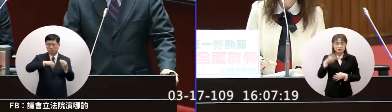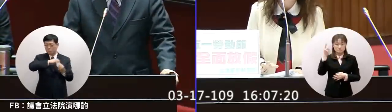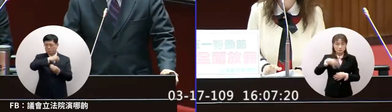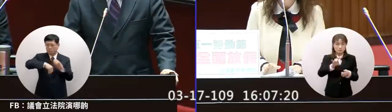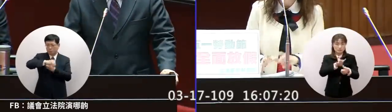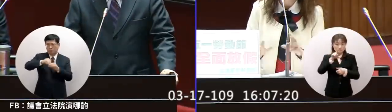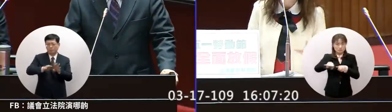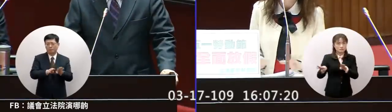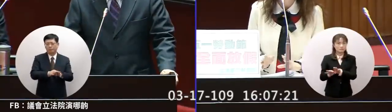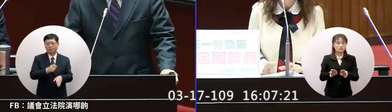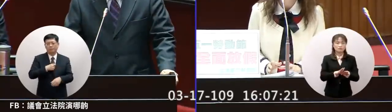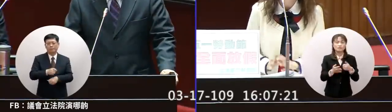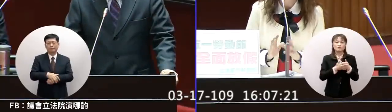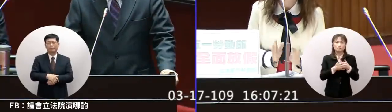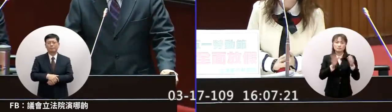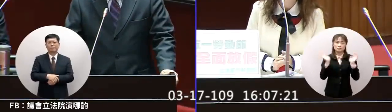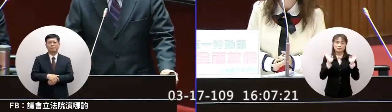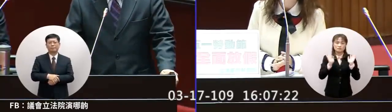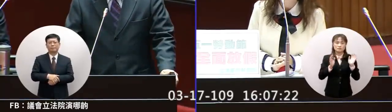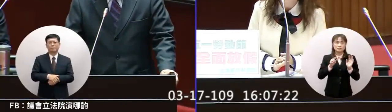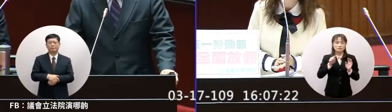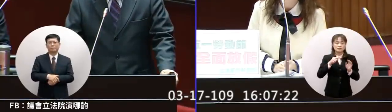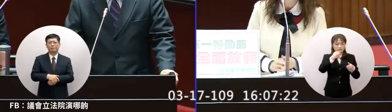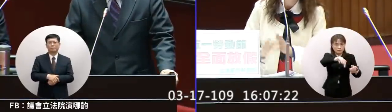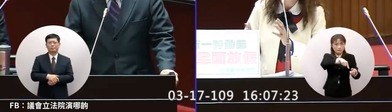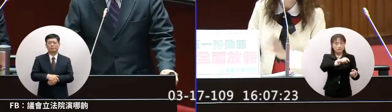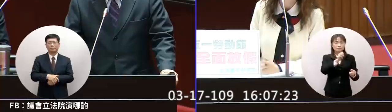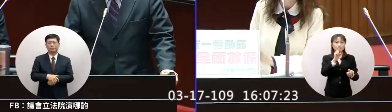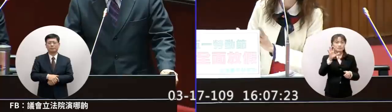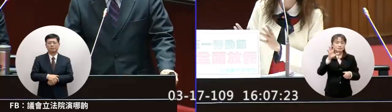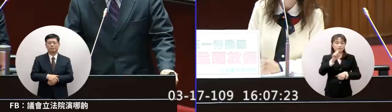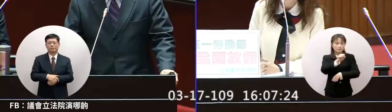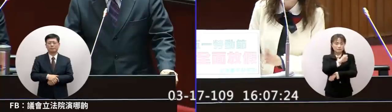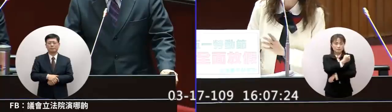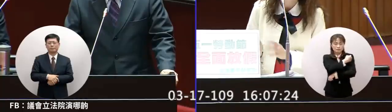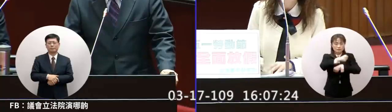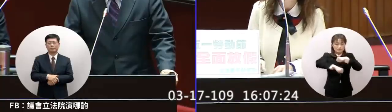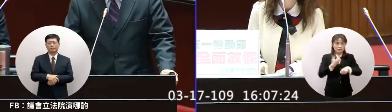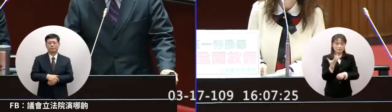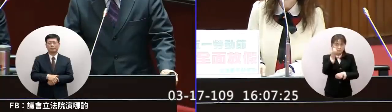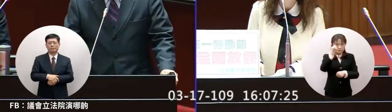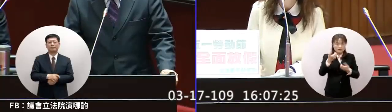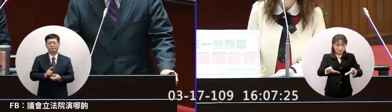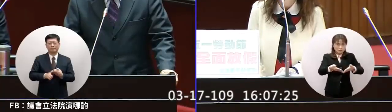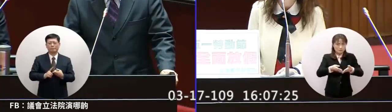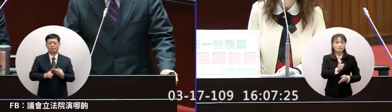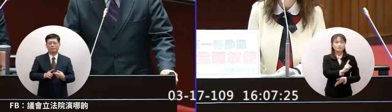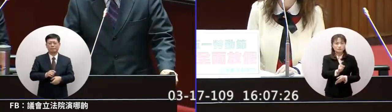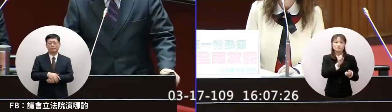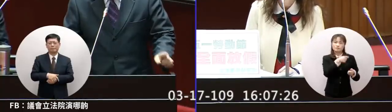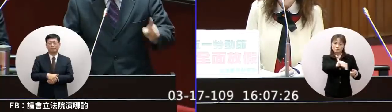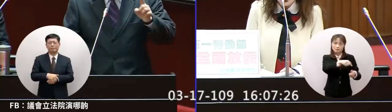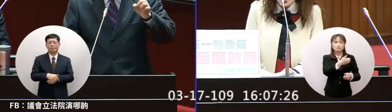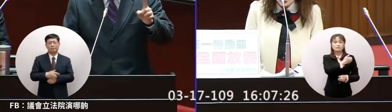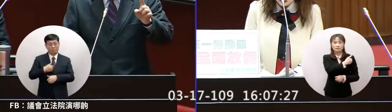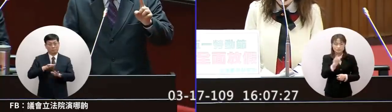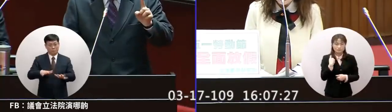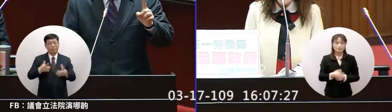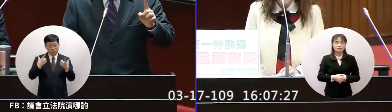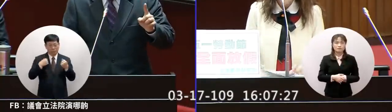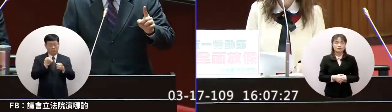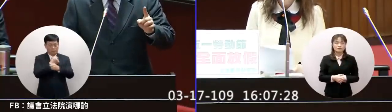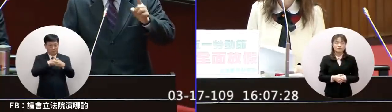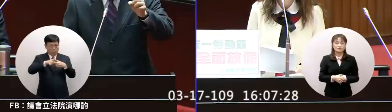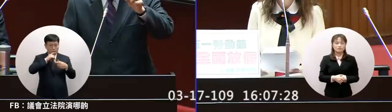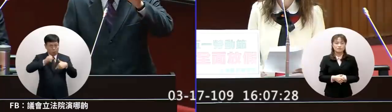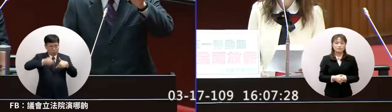过这个放假，让咱的囡仔知影劳权教育的要紧吼，嘛来纪念这个五一劳动的国际劳动节啦。 所以我想，劳工节